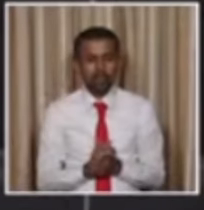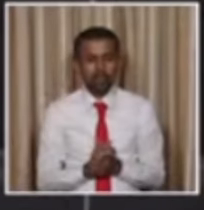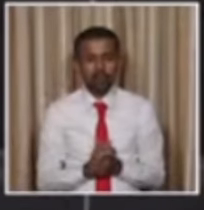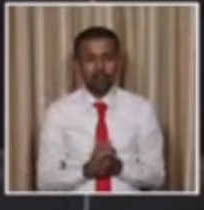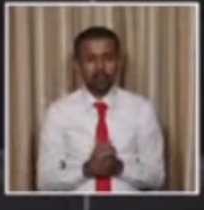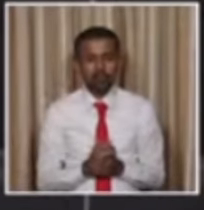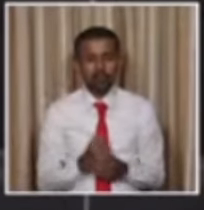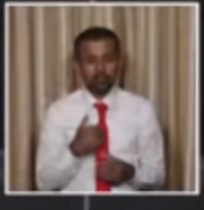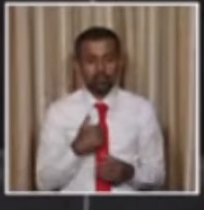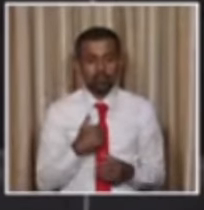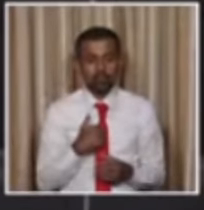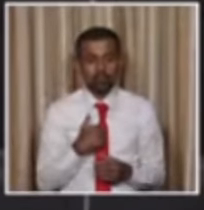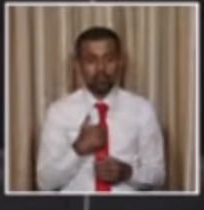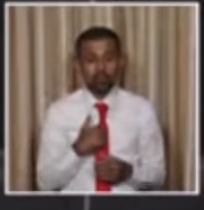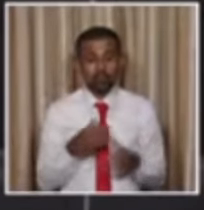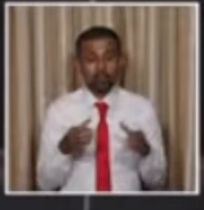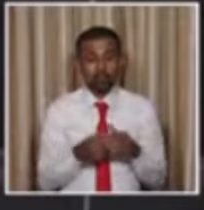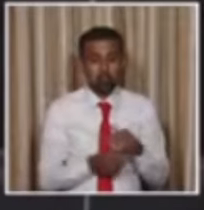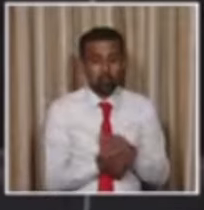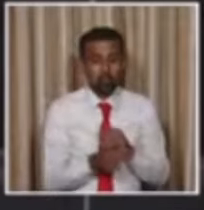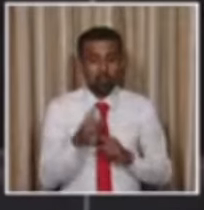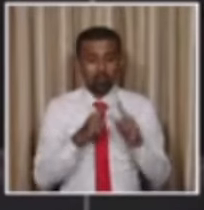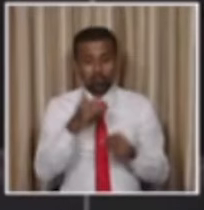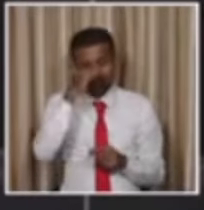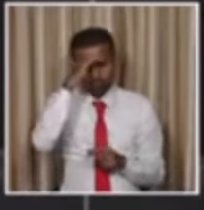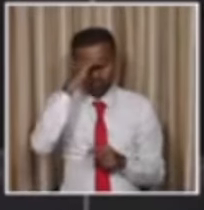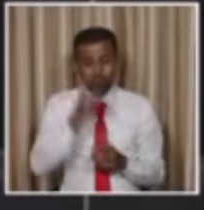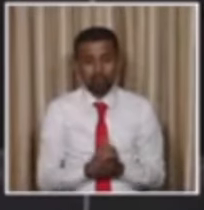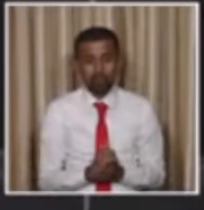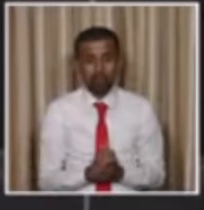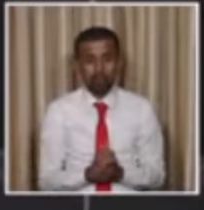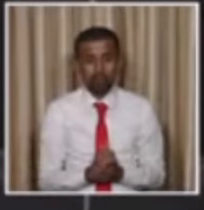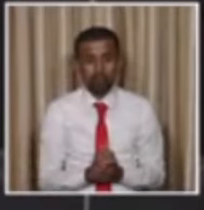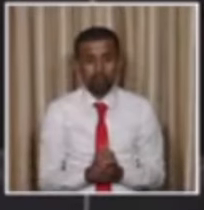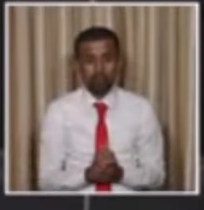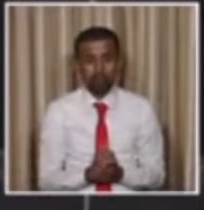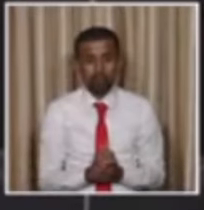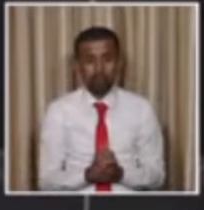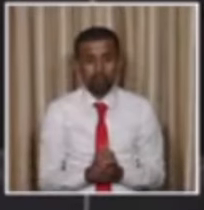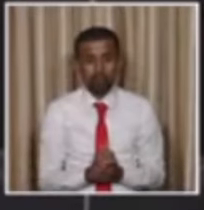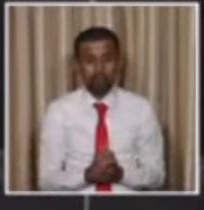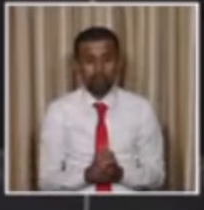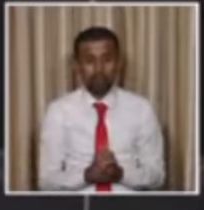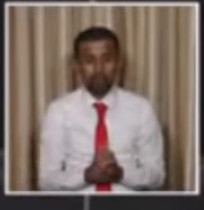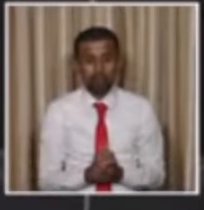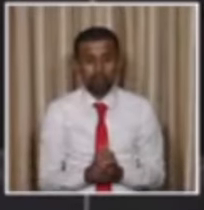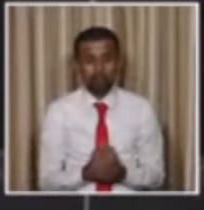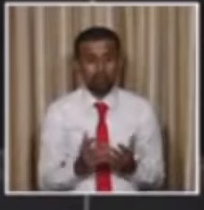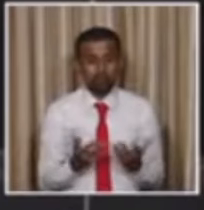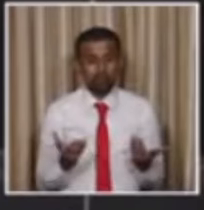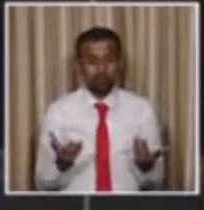දැරුවා එතුමා පක්ෂපාත කතානායකවරයෙක් බව ප්‍රකාශ කරන. එහෙම තත්ත්වයක් නැති